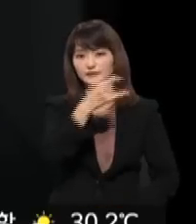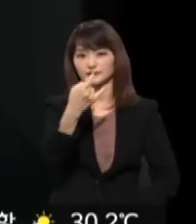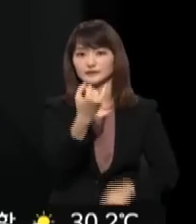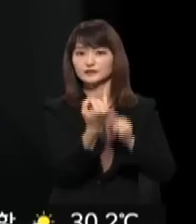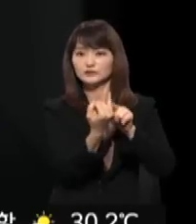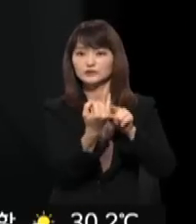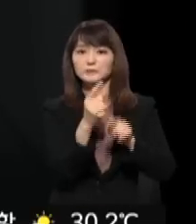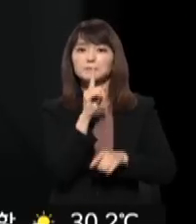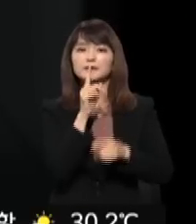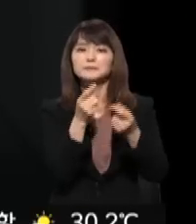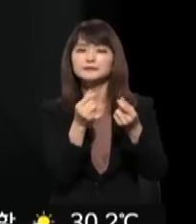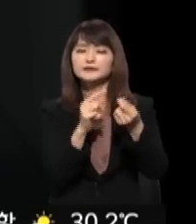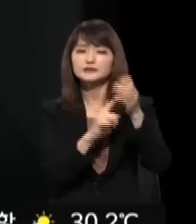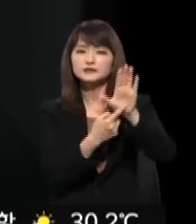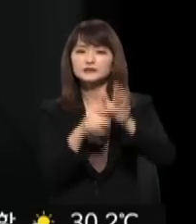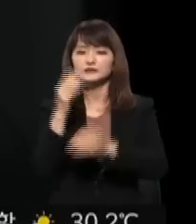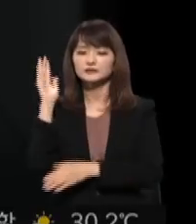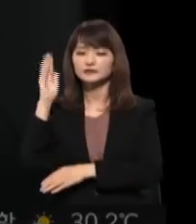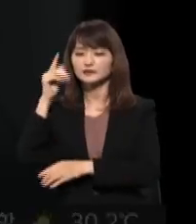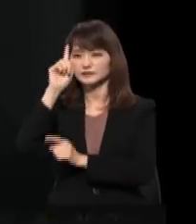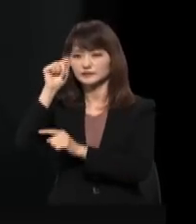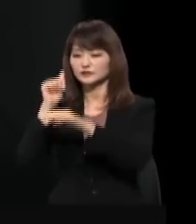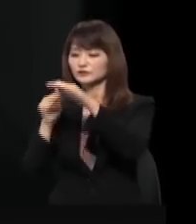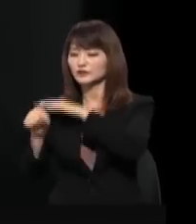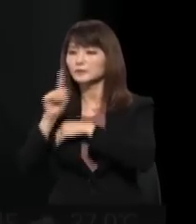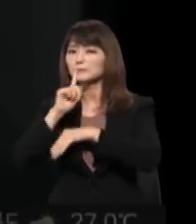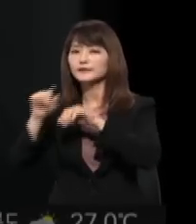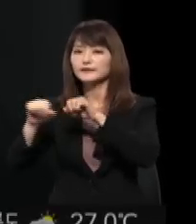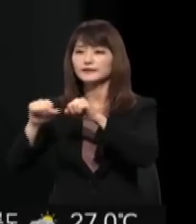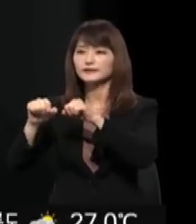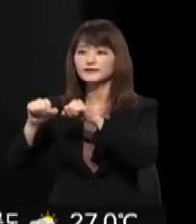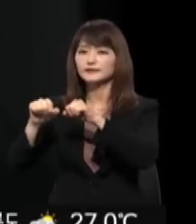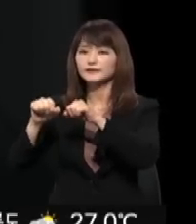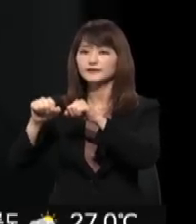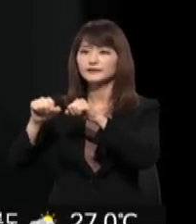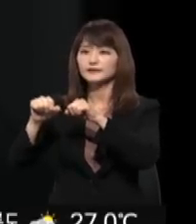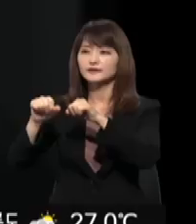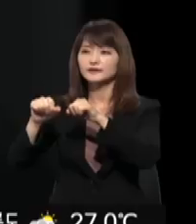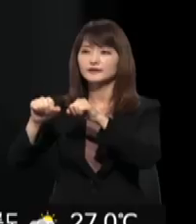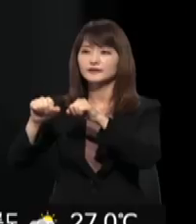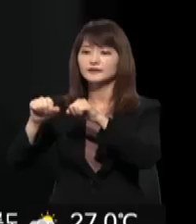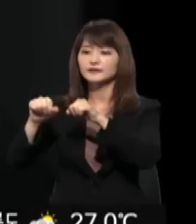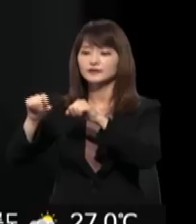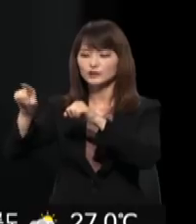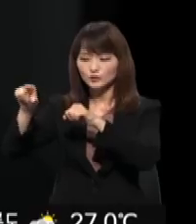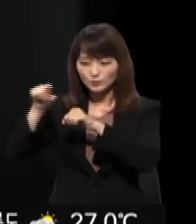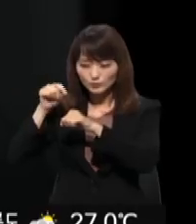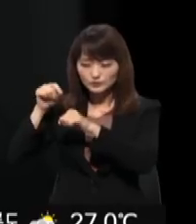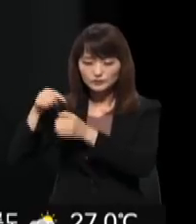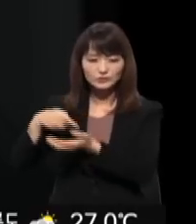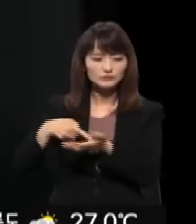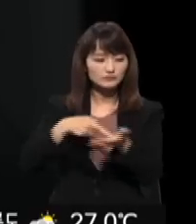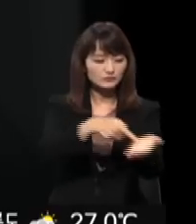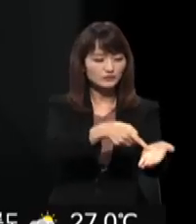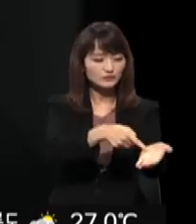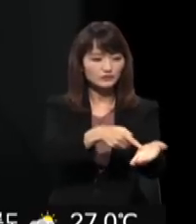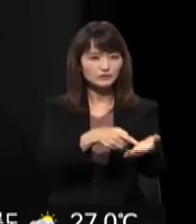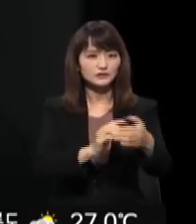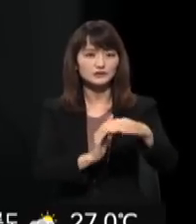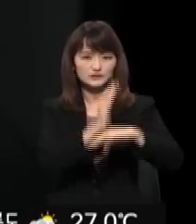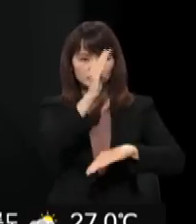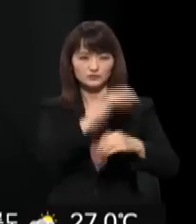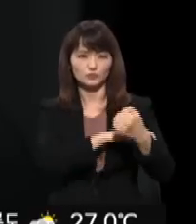여기 했지만 최근에 이준석 대표의 언행을 가지고서 가지고서 별도에 안건을 1 2 심사를 한다면 저는 그건 과도한